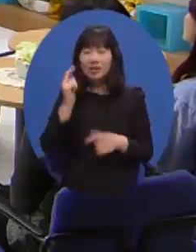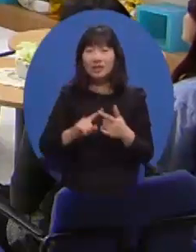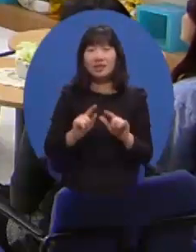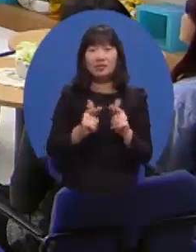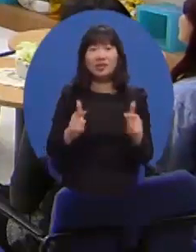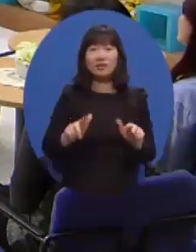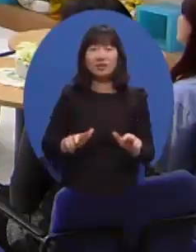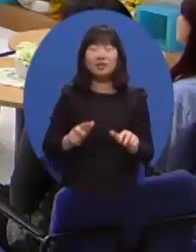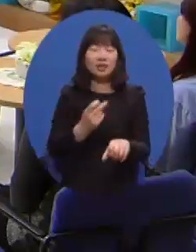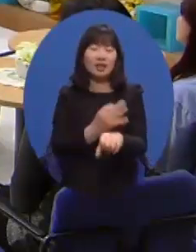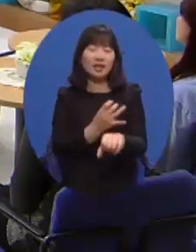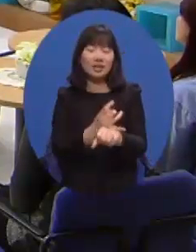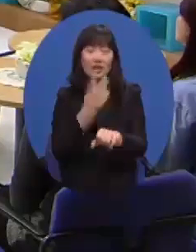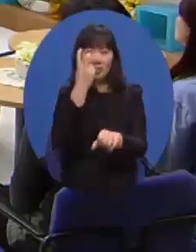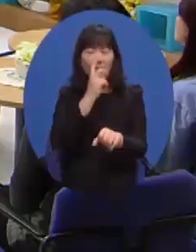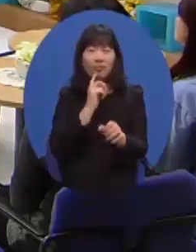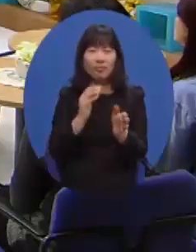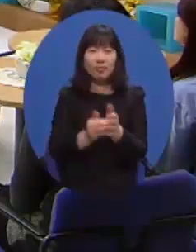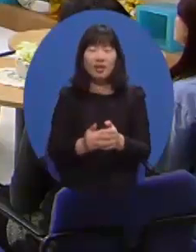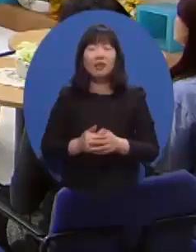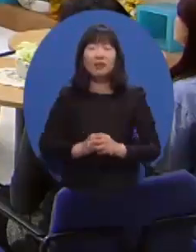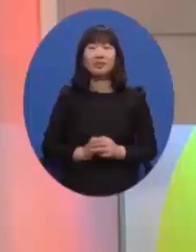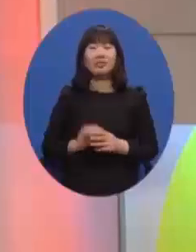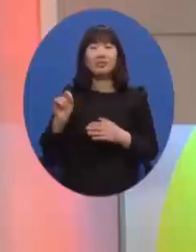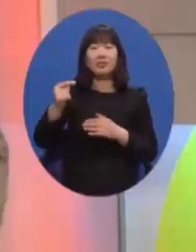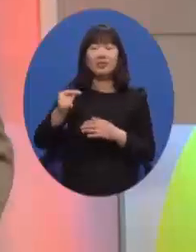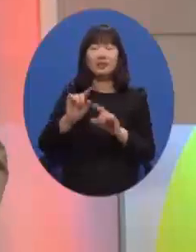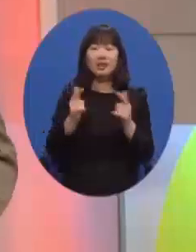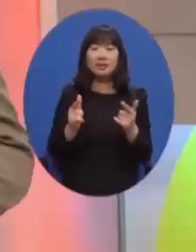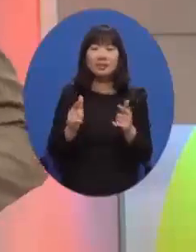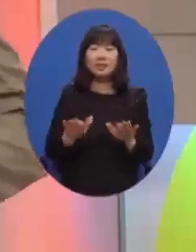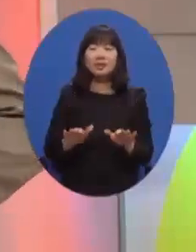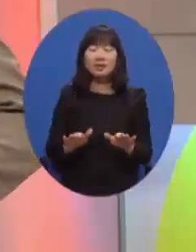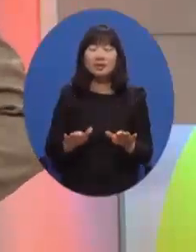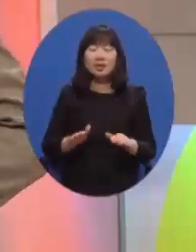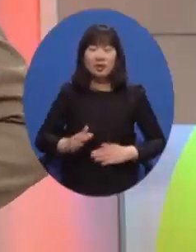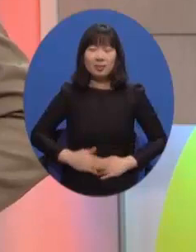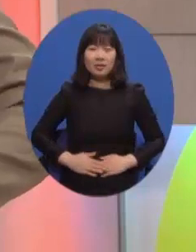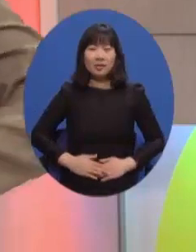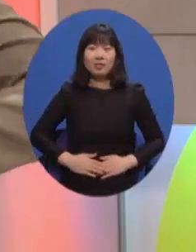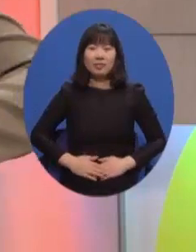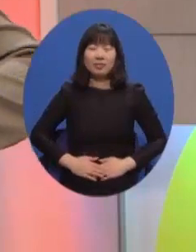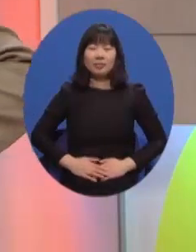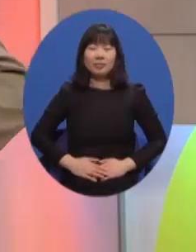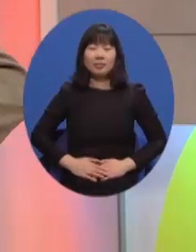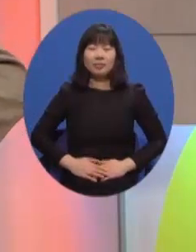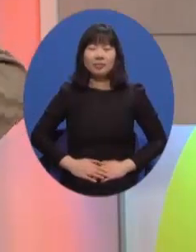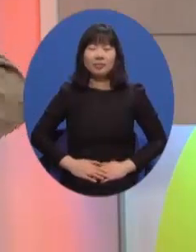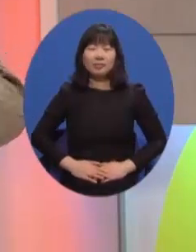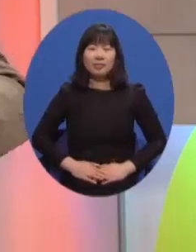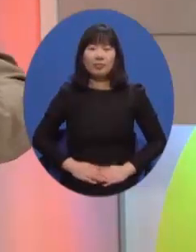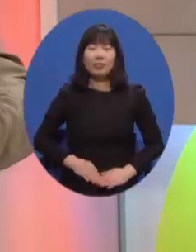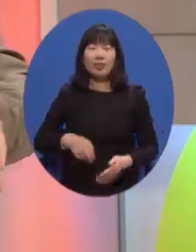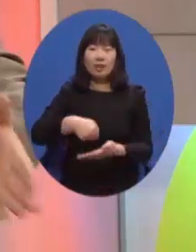네. 것들을 이건 간단한 겁니다. 네. 네. 그리고 아니면은 이거는 이제 배 땅에 이렇게 배를